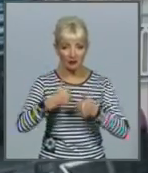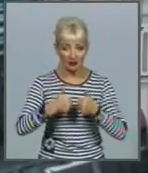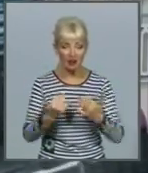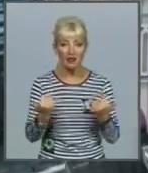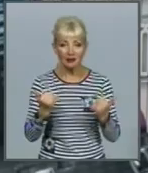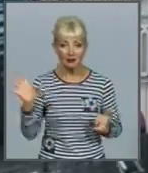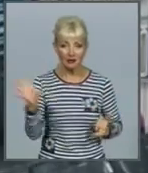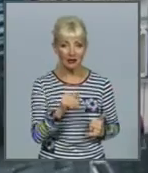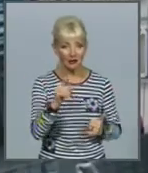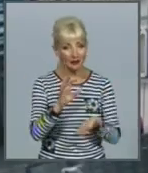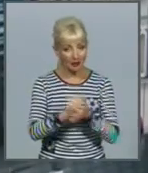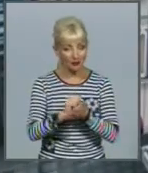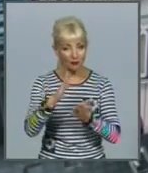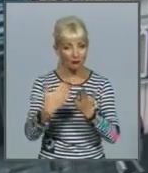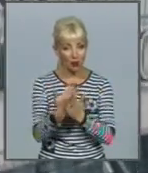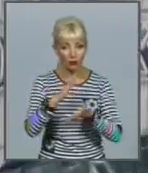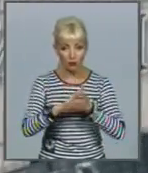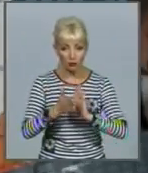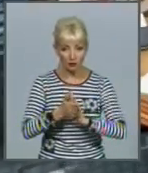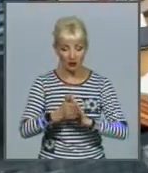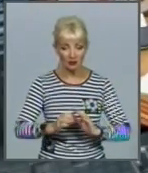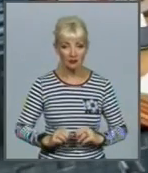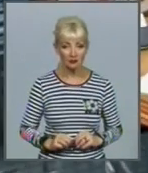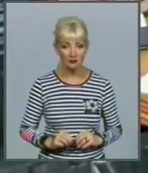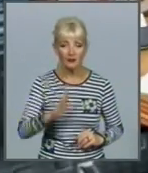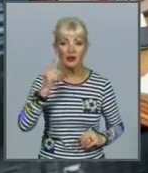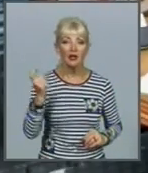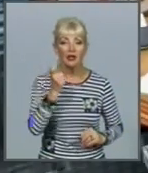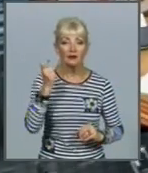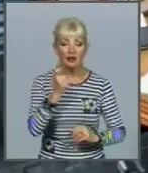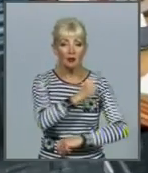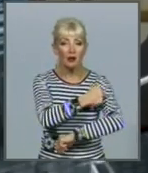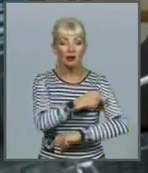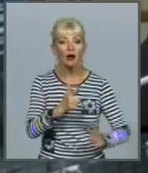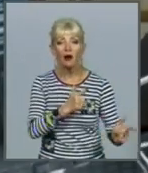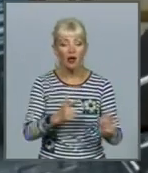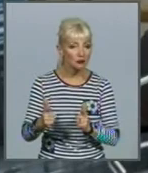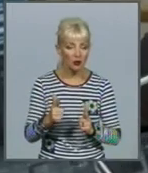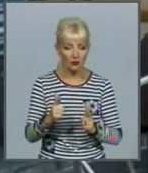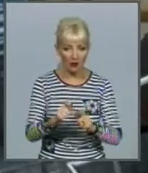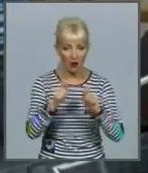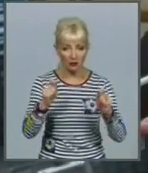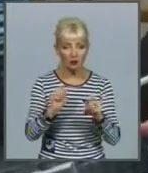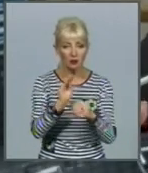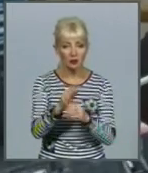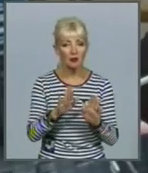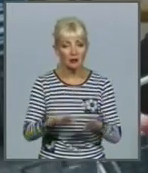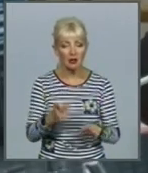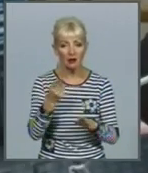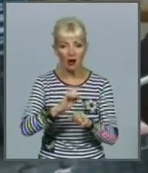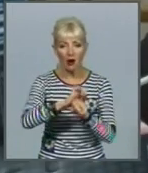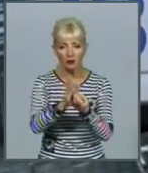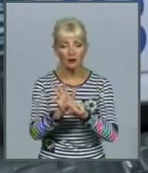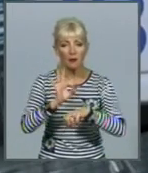у нових умовах. У харківських лікарнях готові розгорнути додаткові місця для коронавірусних хворих. Заповнення ліжок